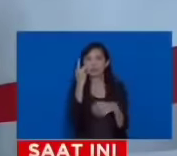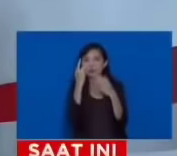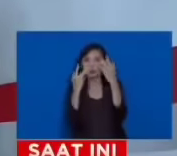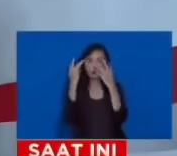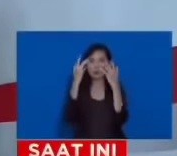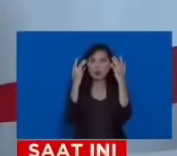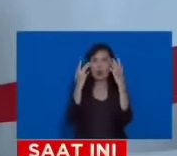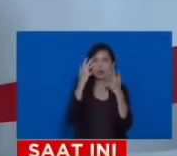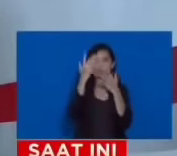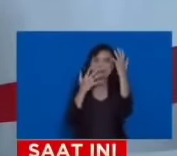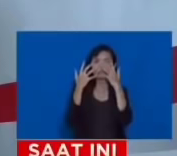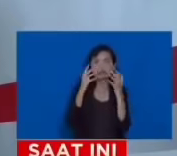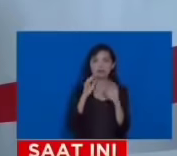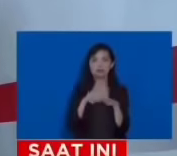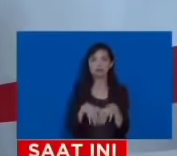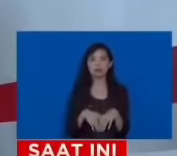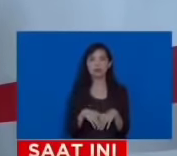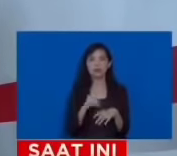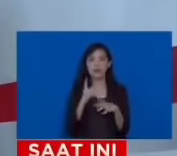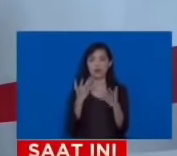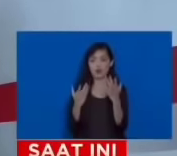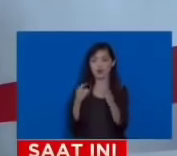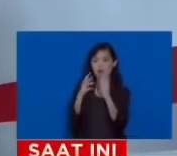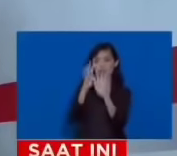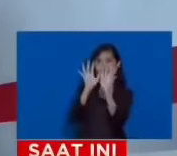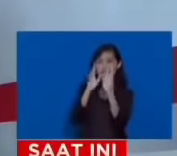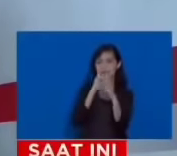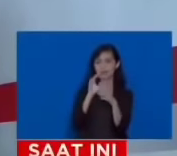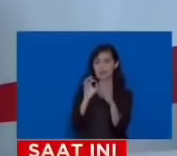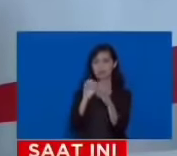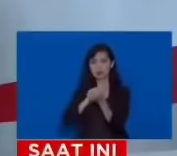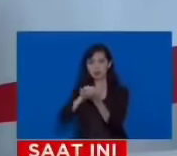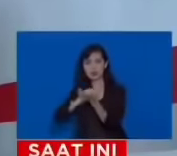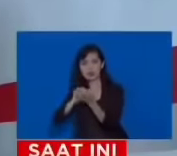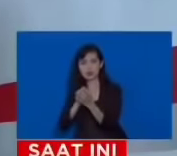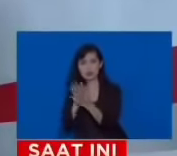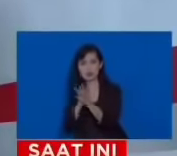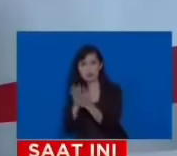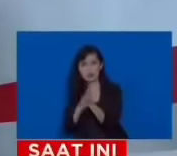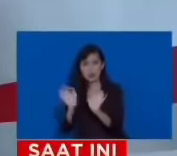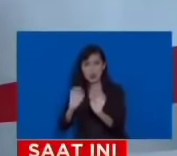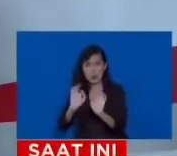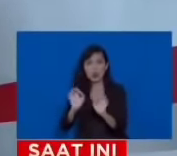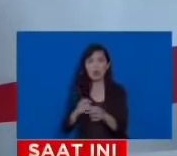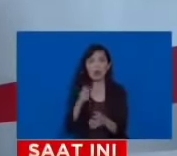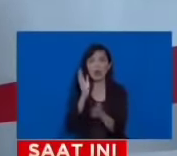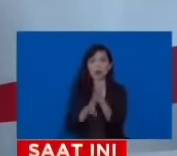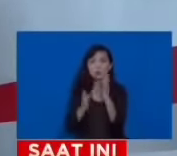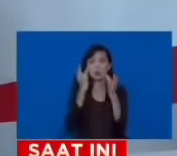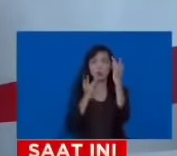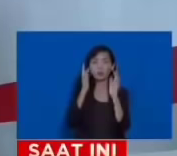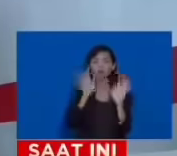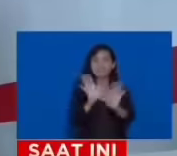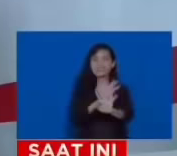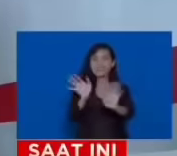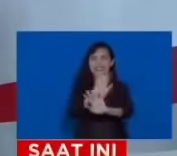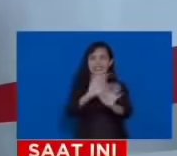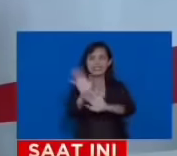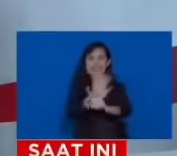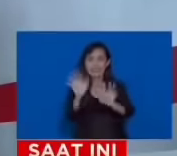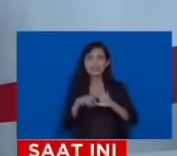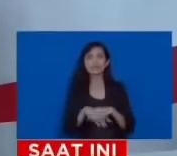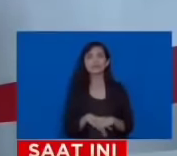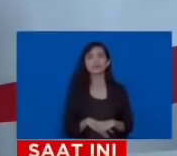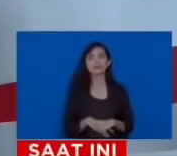hidung, menyentuh mata pada saat tangan kita tidak bersih dan belum dicuci dengan menggunakan sabun. Oleh karena itu,